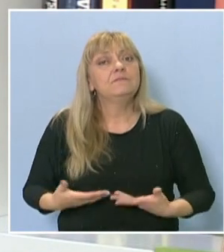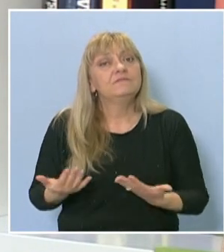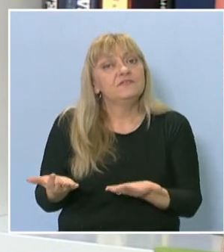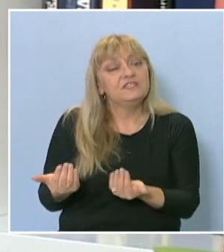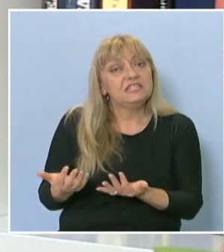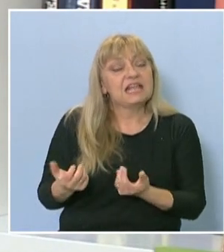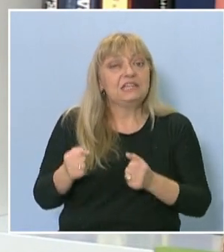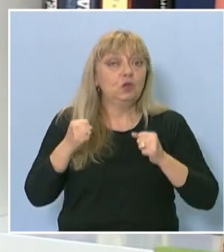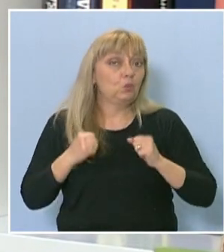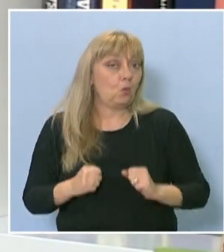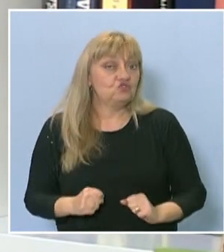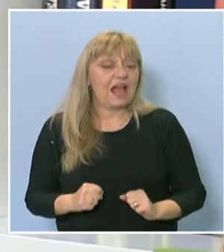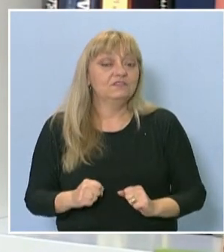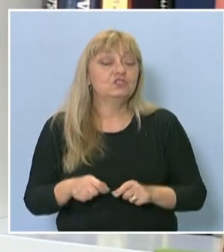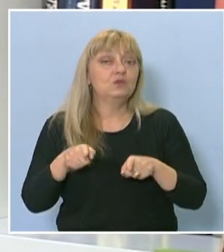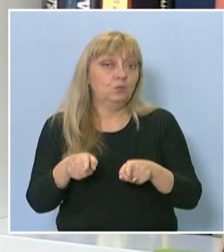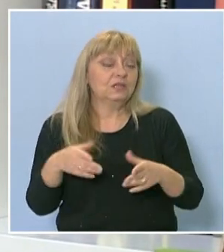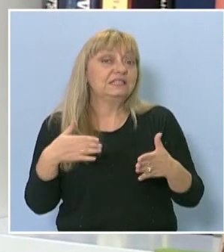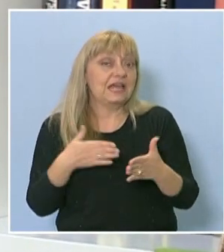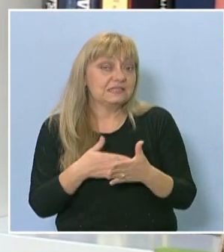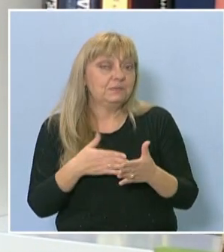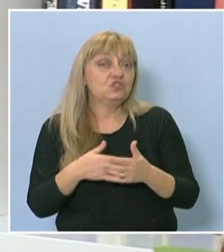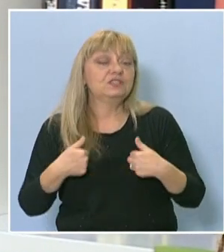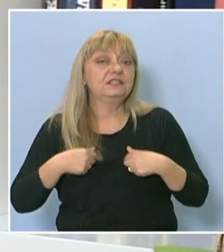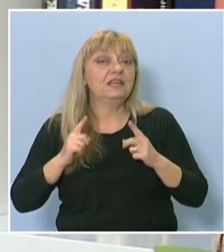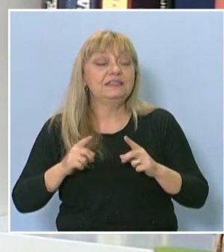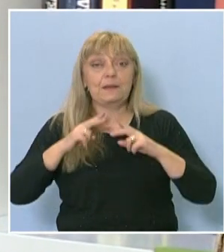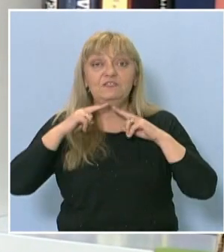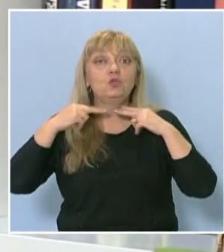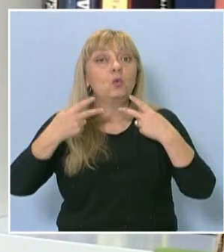по-очакващи и поради тази причина и ние трябва да отговорим на техните очаквания.